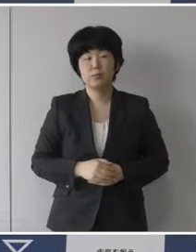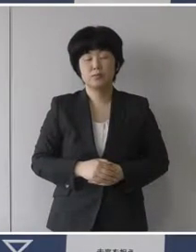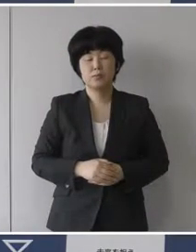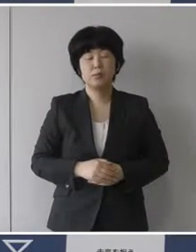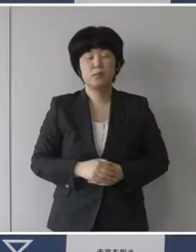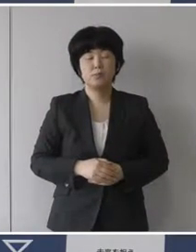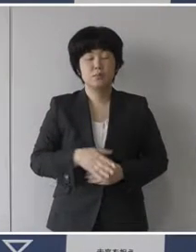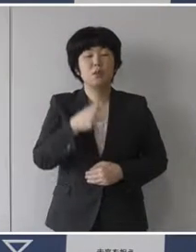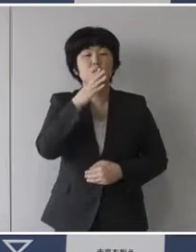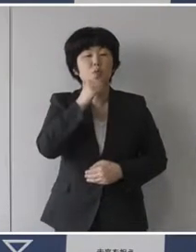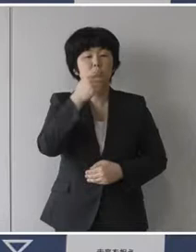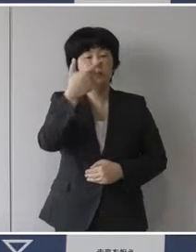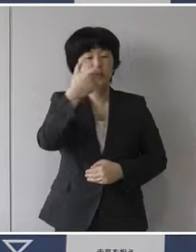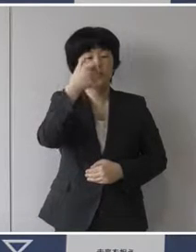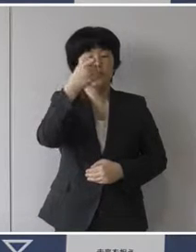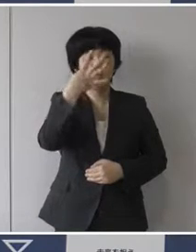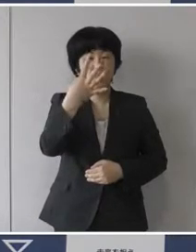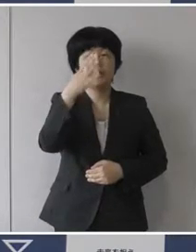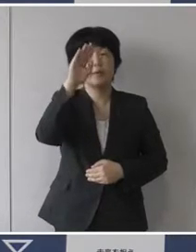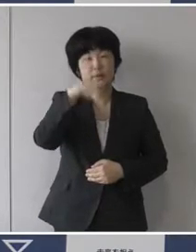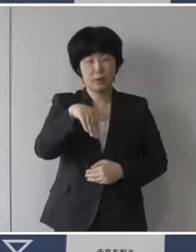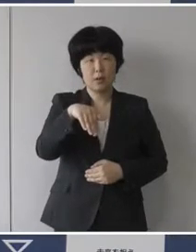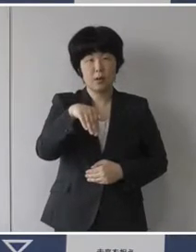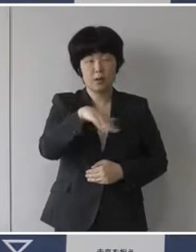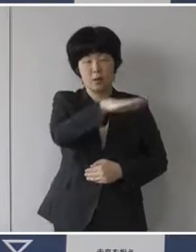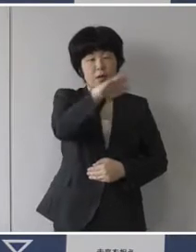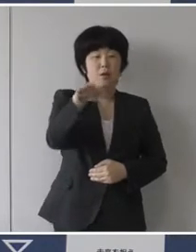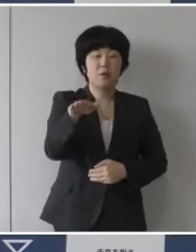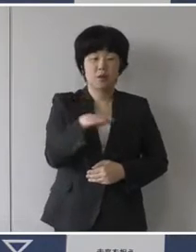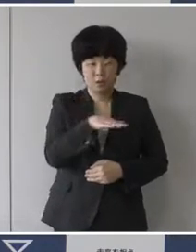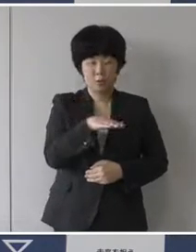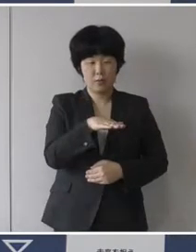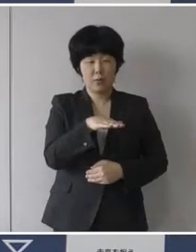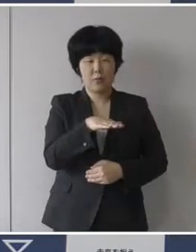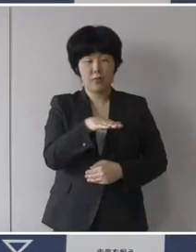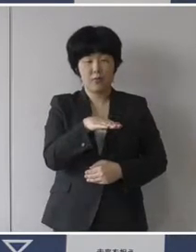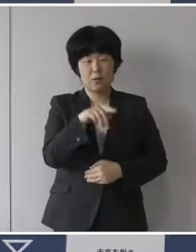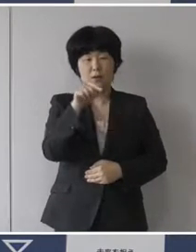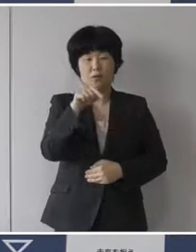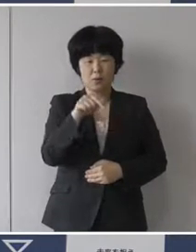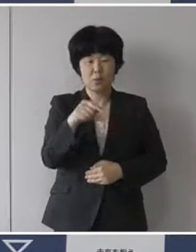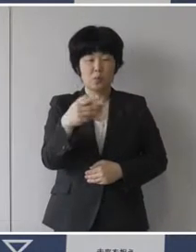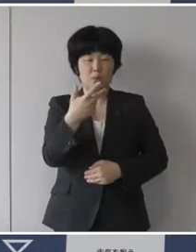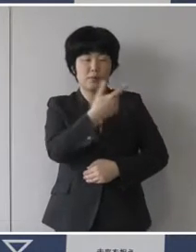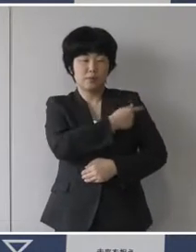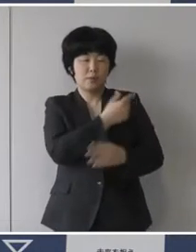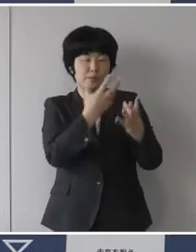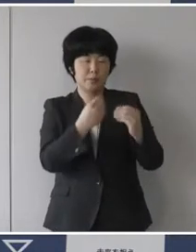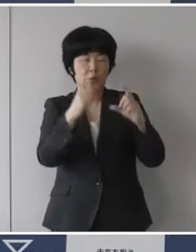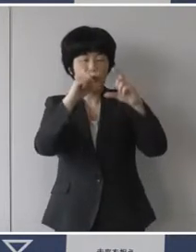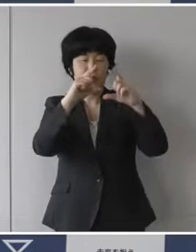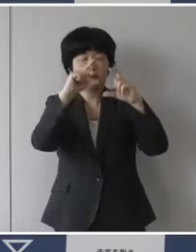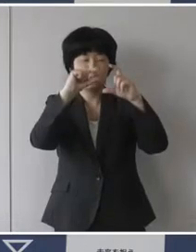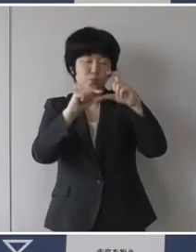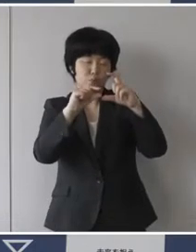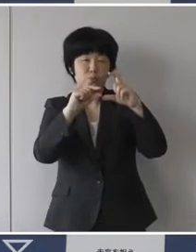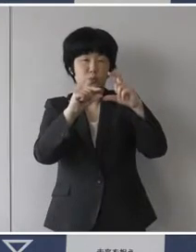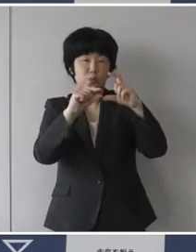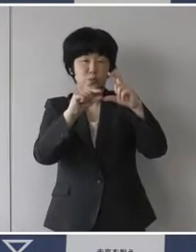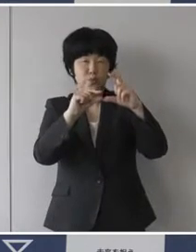65歳以上はそうですが、64歳以下ですね、格段に下がりまして、25% ぐ